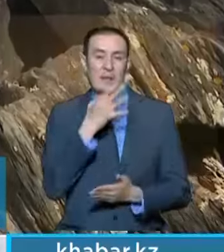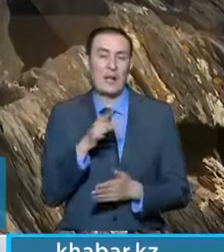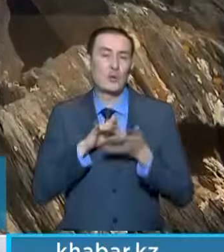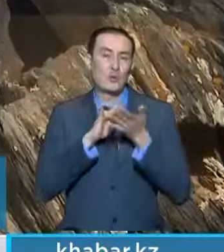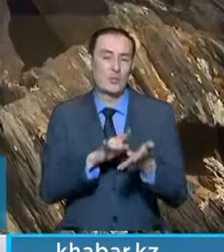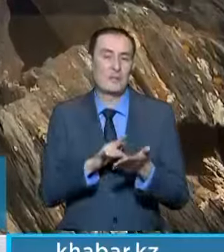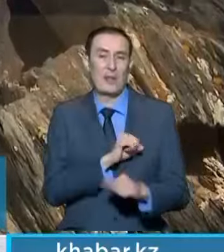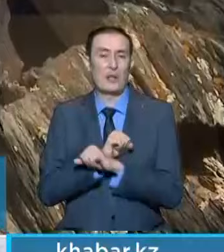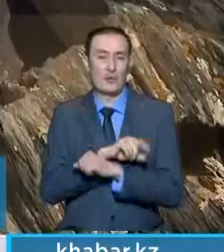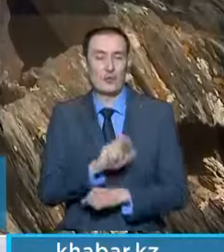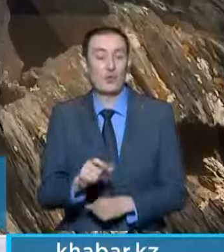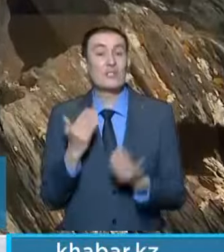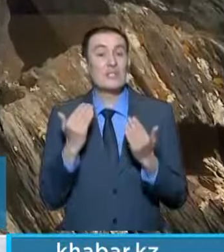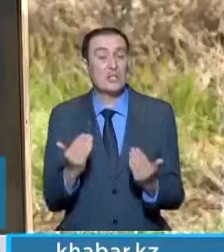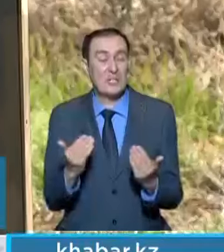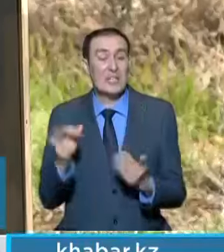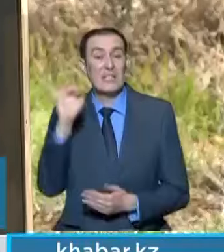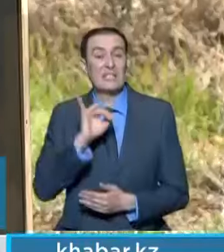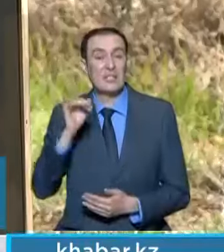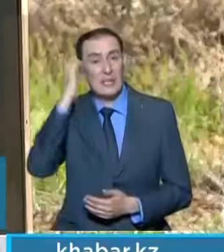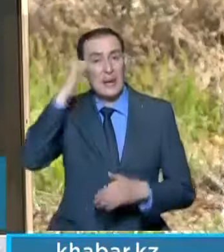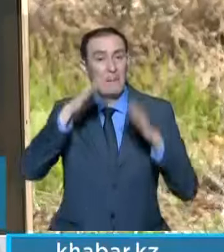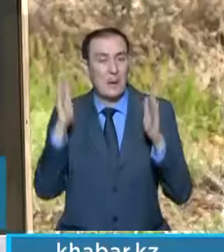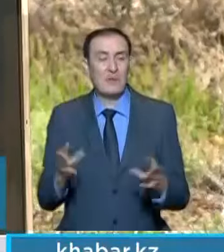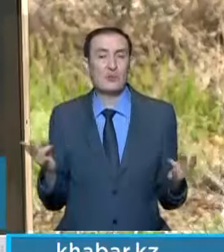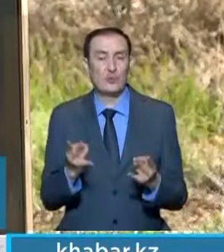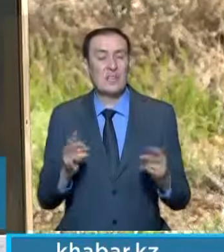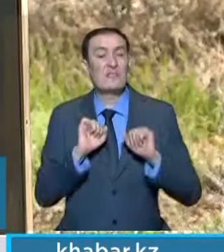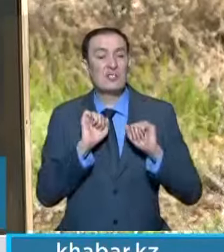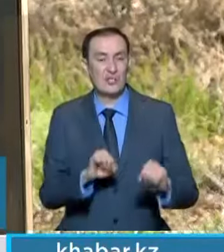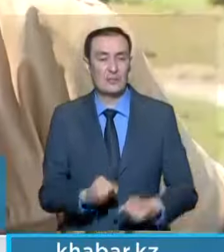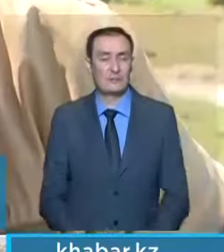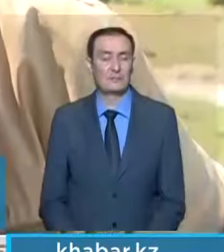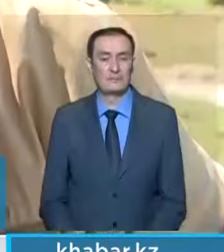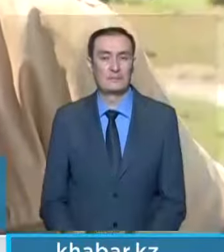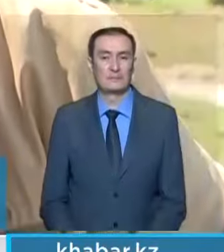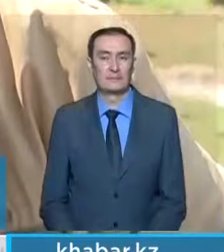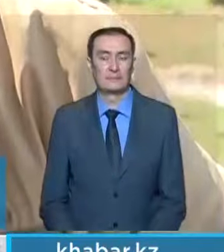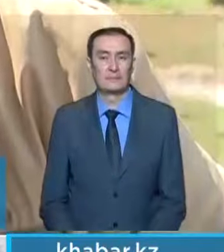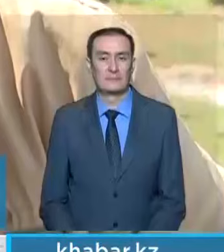туристов и отдыхающих. Однако сейчас исторический памятник нуждается в защите.